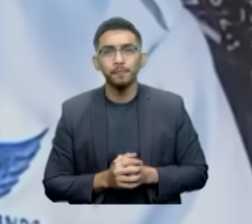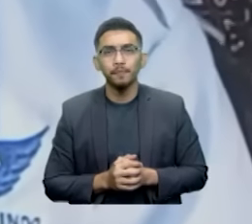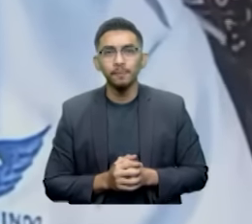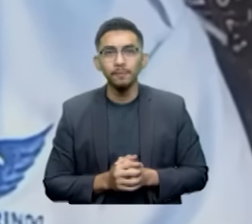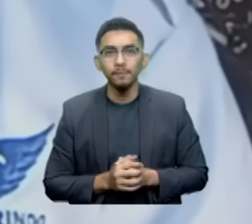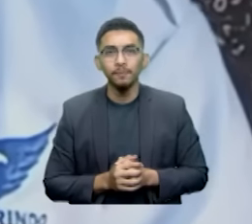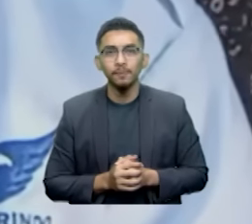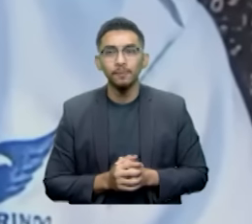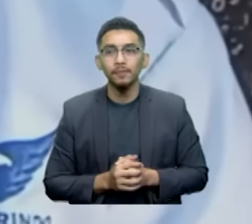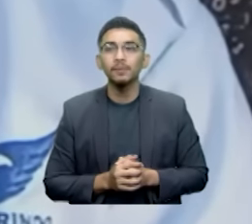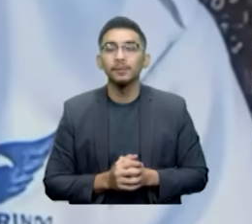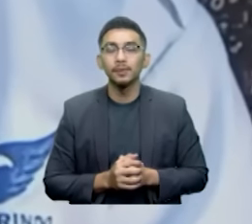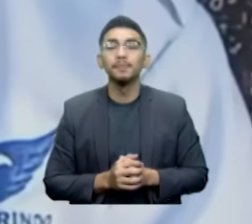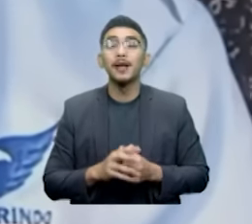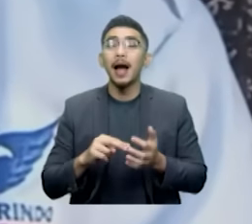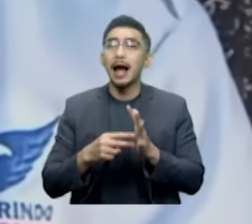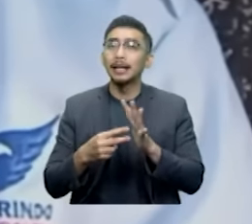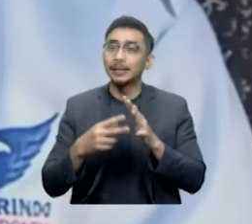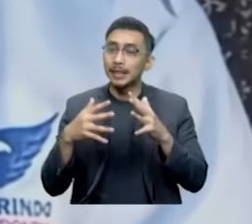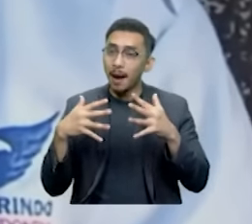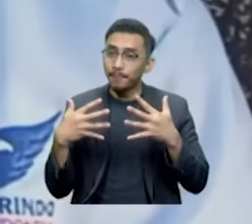menandakan kepada kita semua bahwa